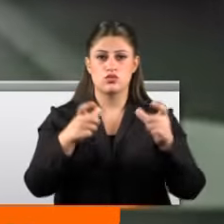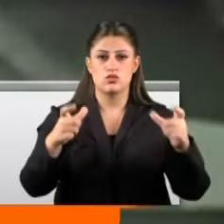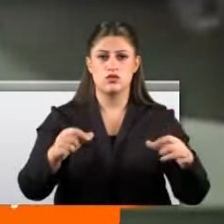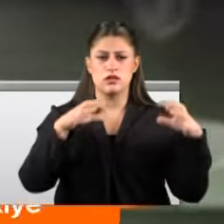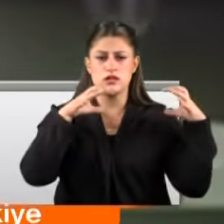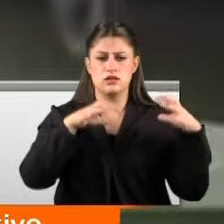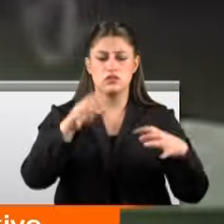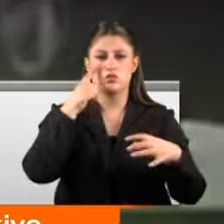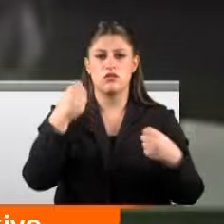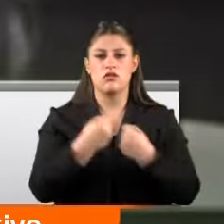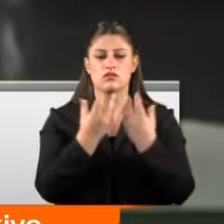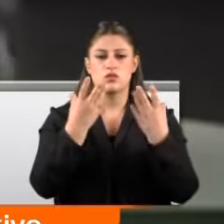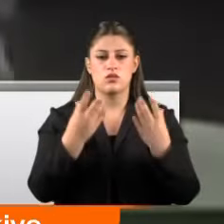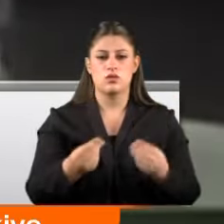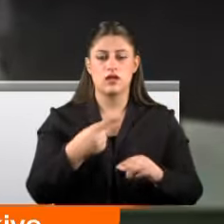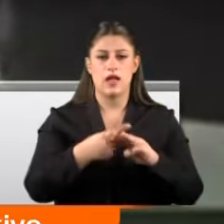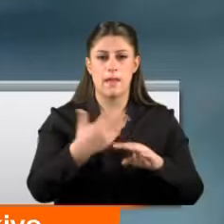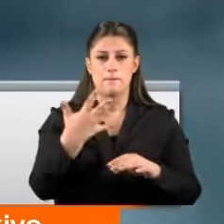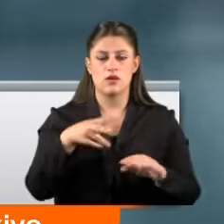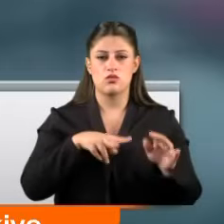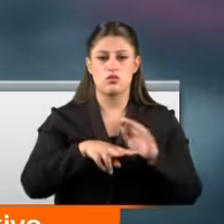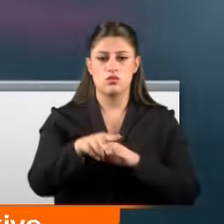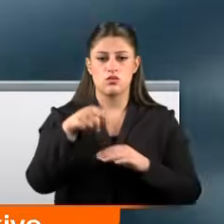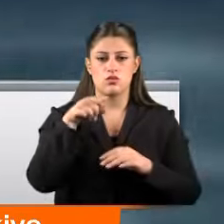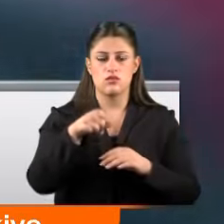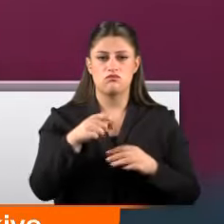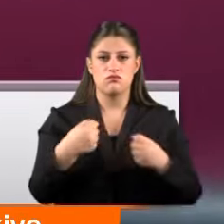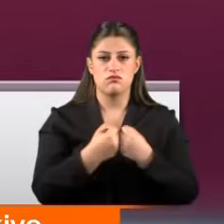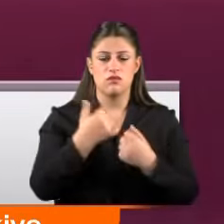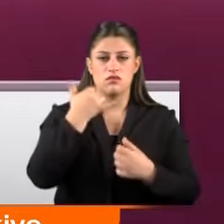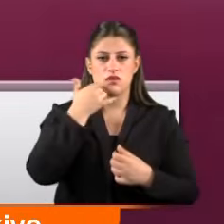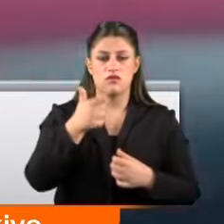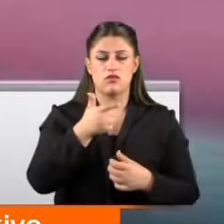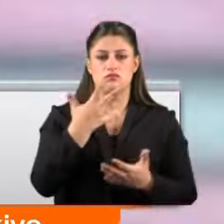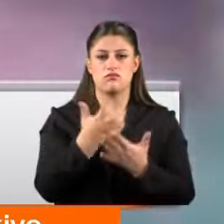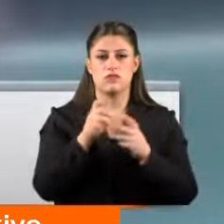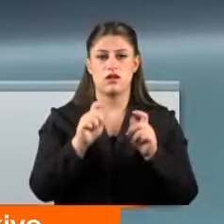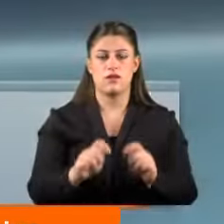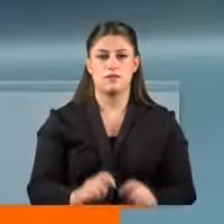E5 Karayolu Avcılar istikametinde yaşanan kaza araç kamerasına yansıdı.